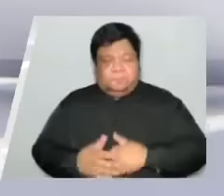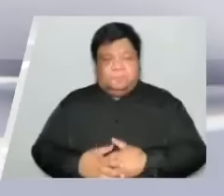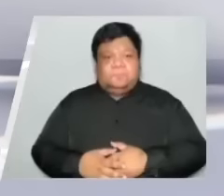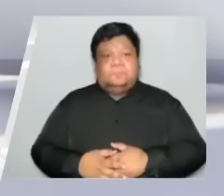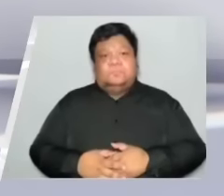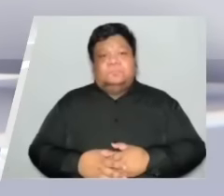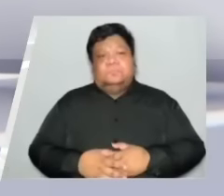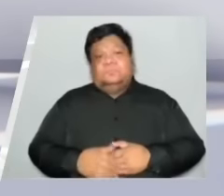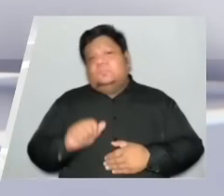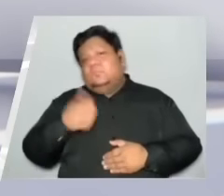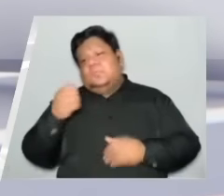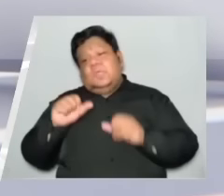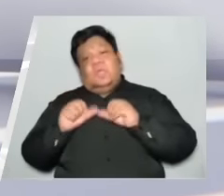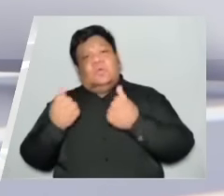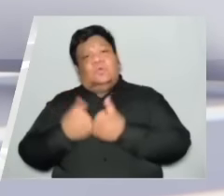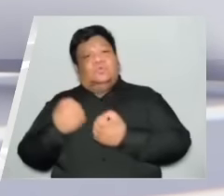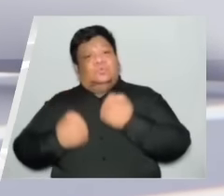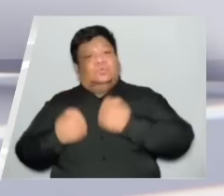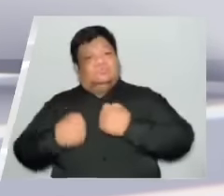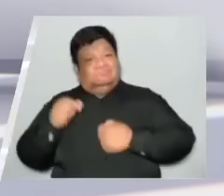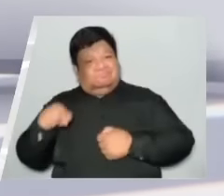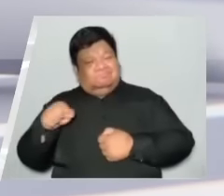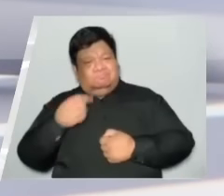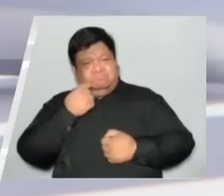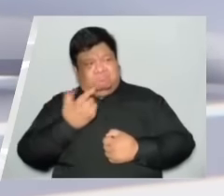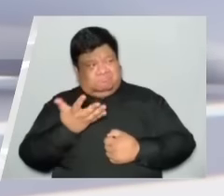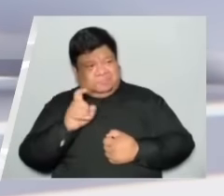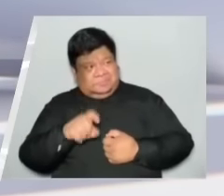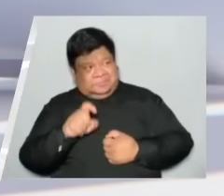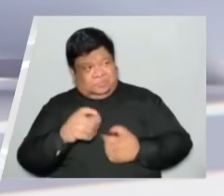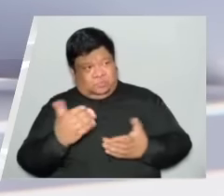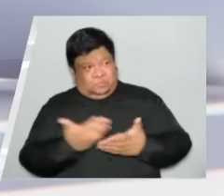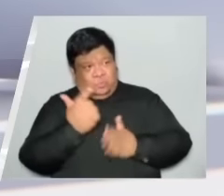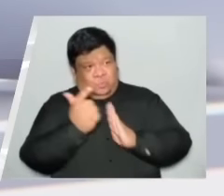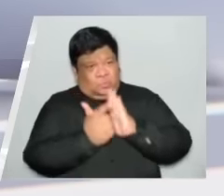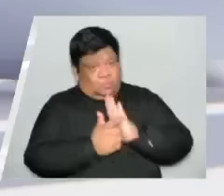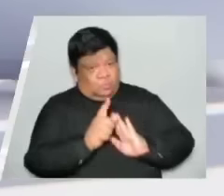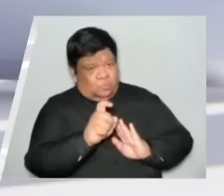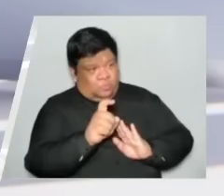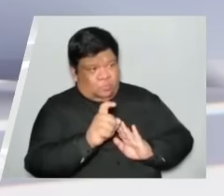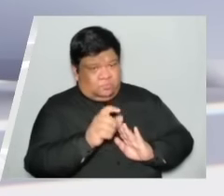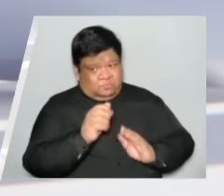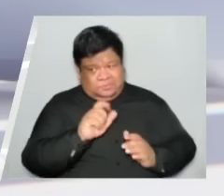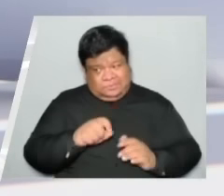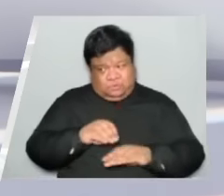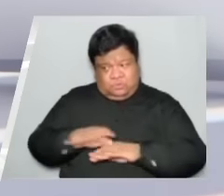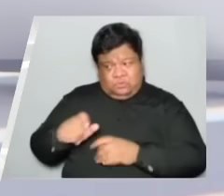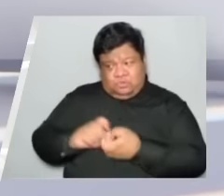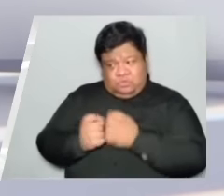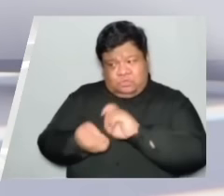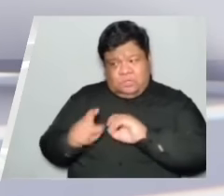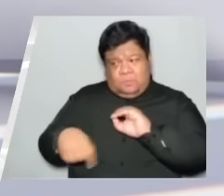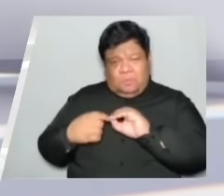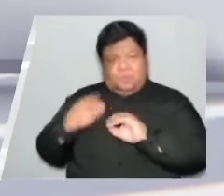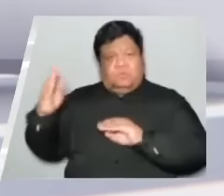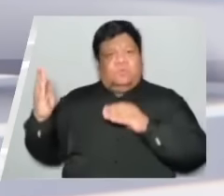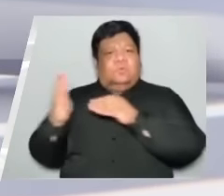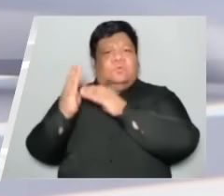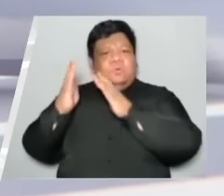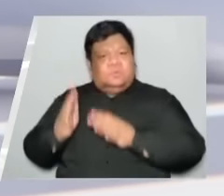Association of the Philippines. Kailangan ba talaga ng bagong batas? Nababago sa patakarang piskalya at korte ang magdedesisyon